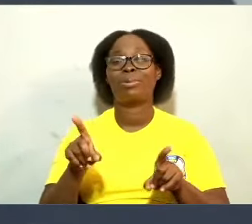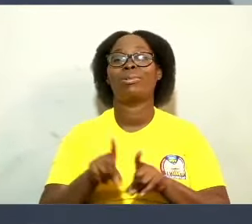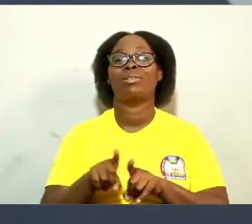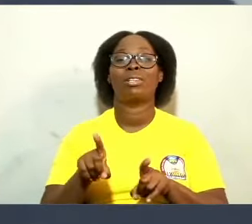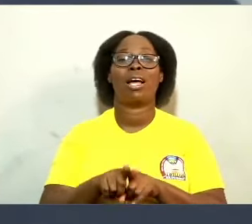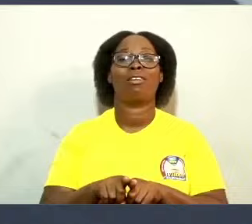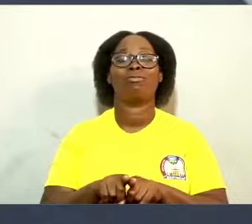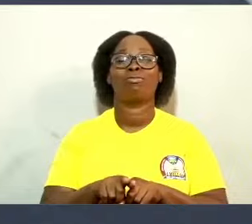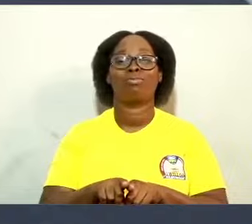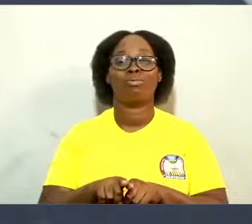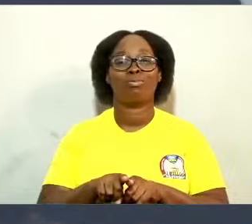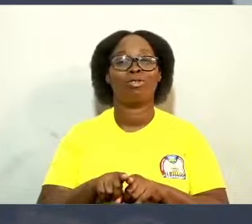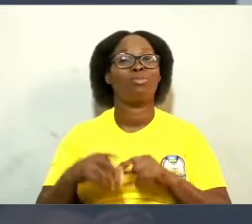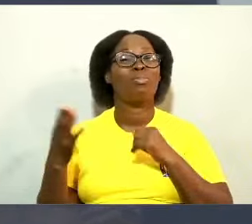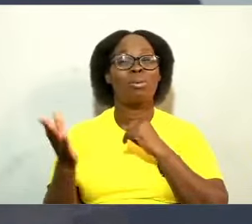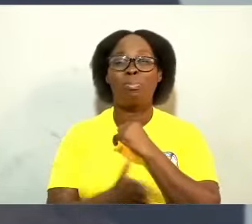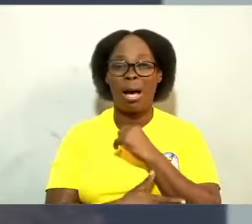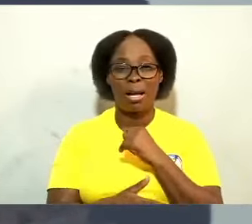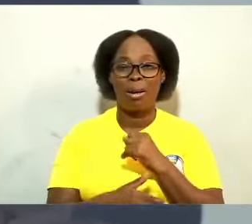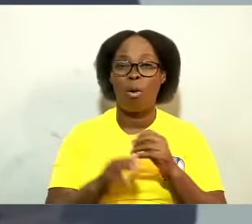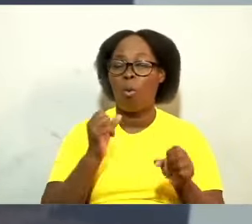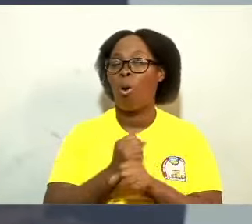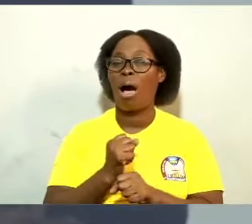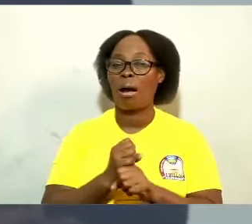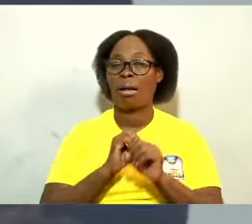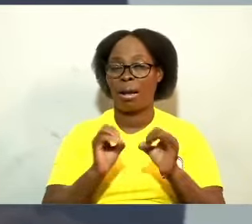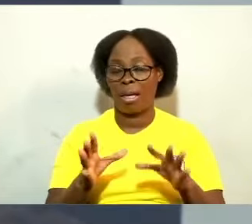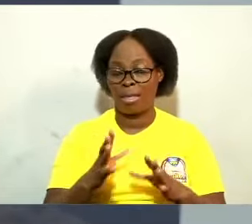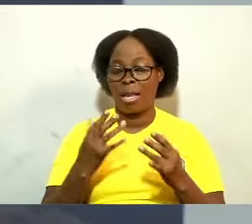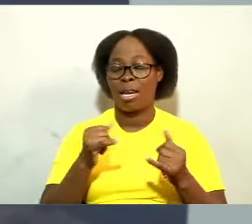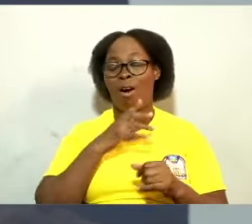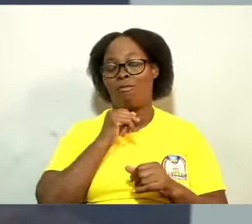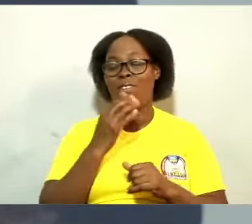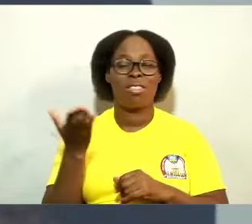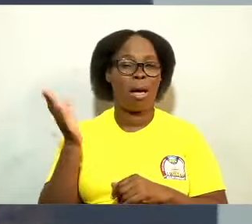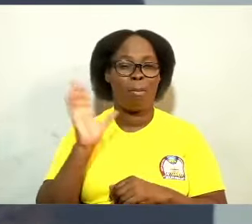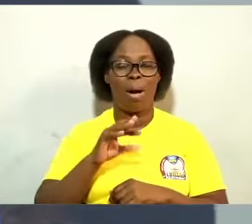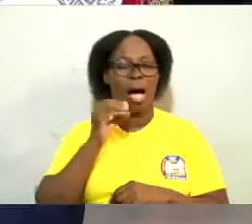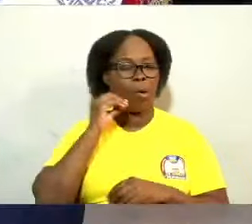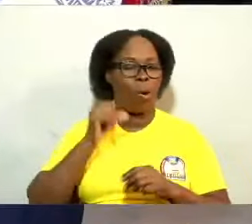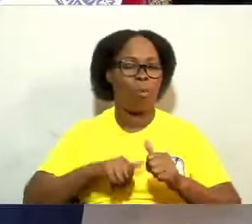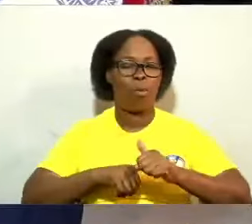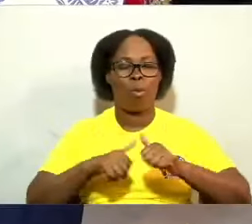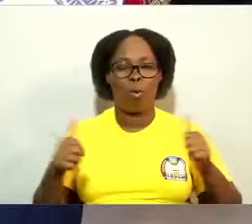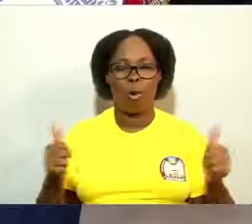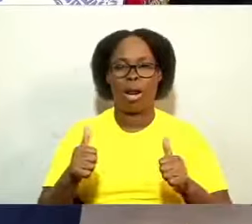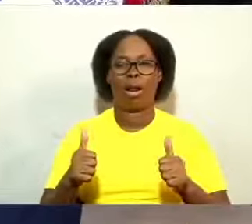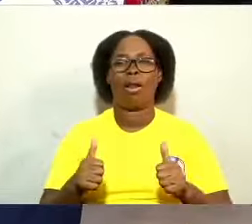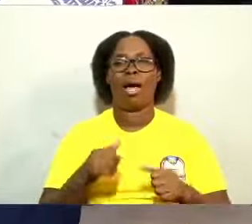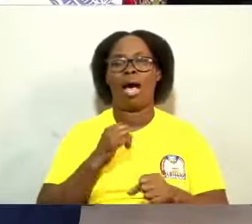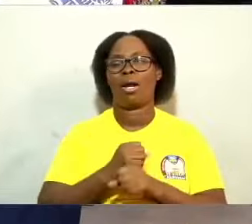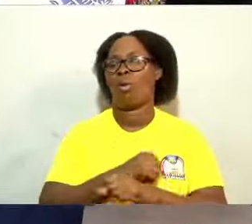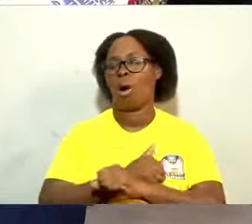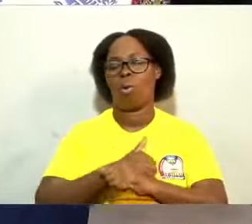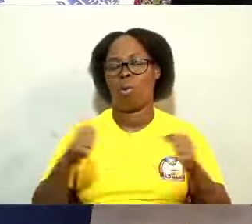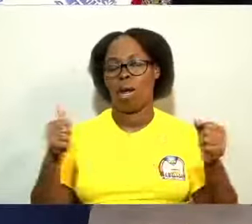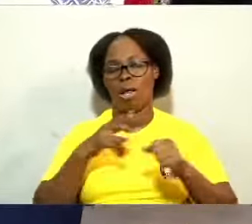expire. Na kwa sababu yata expire, baba atarudi akiwa brand new na atashughulika kama